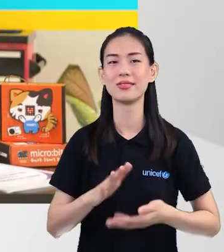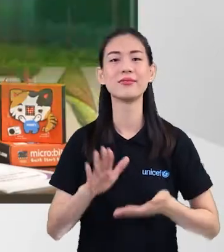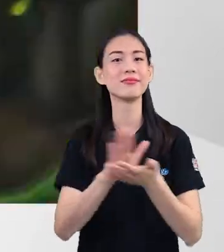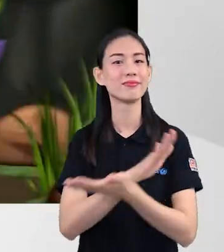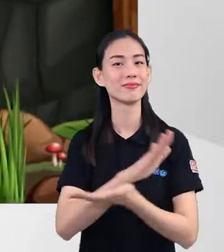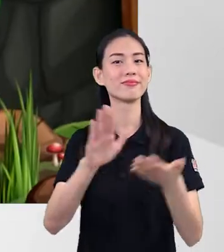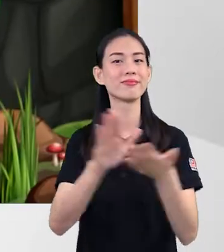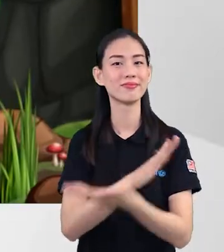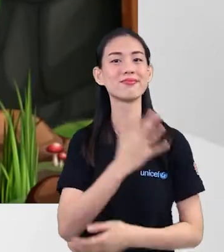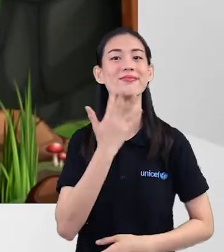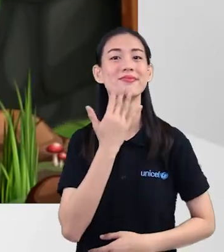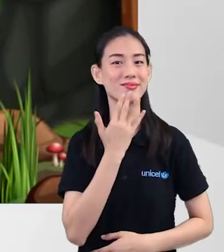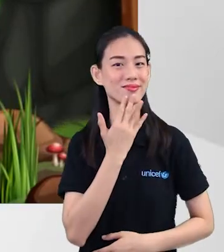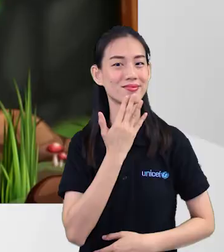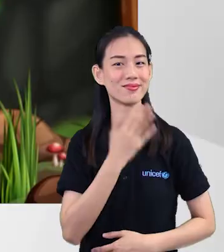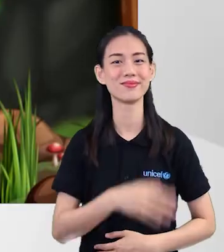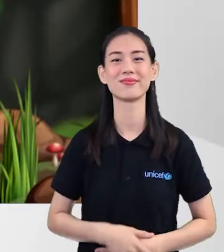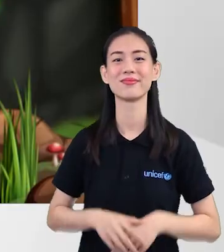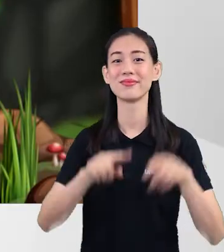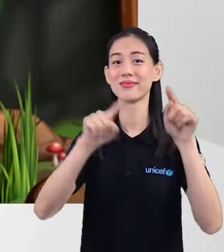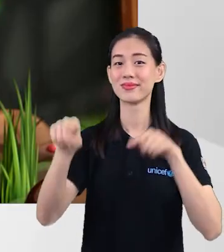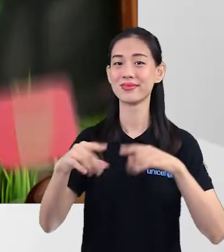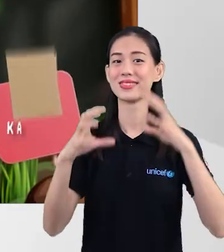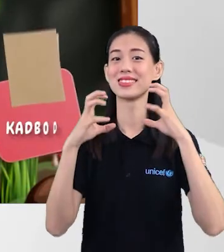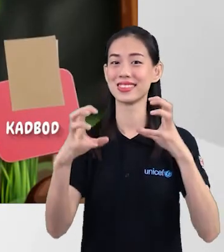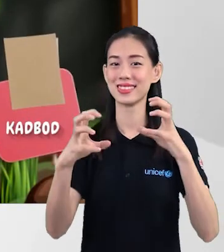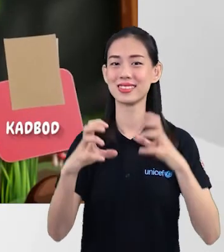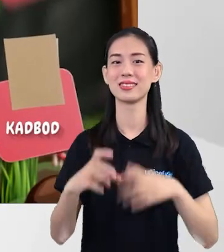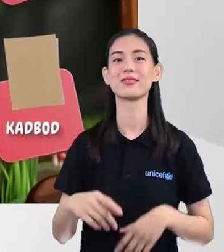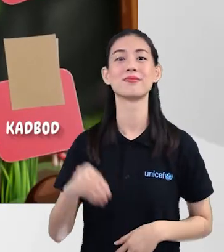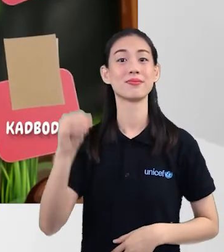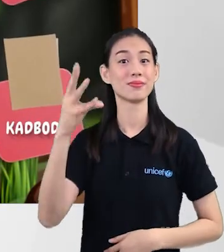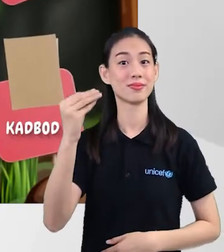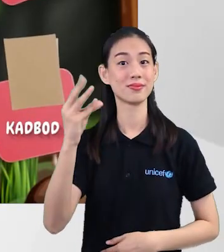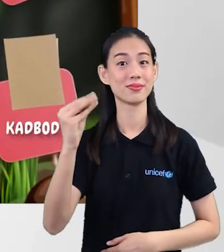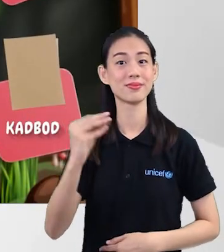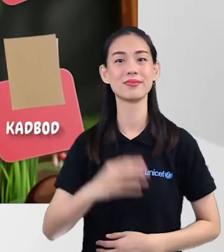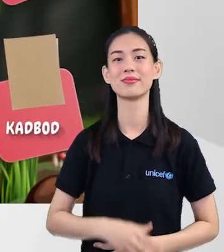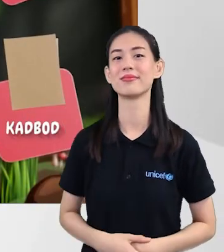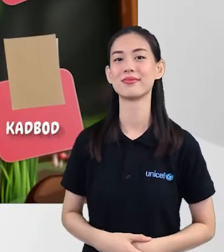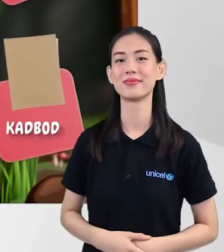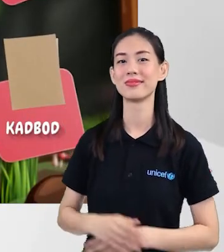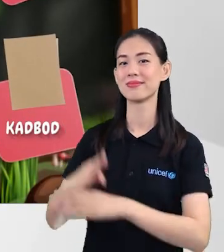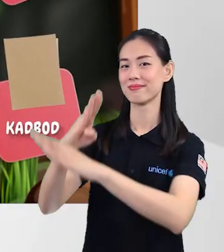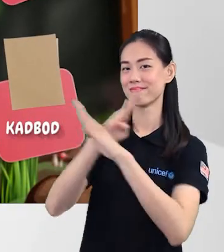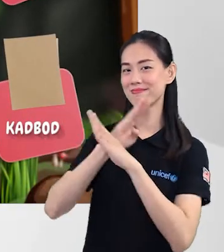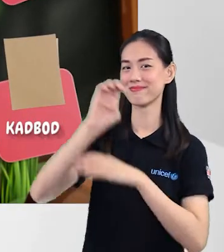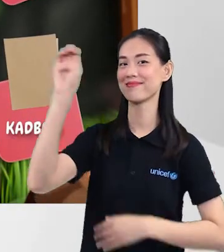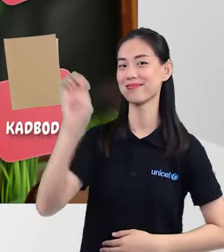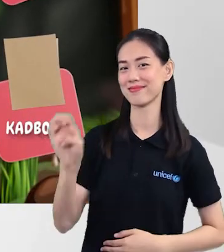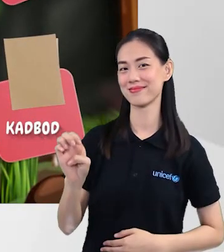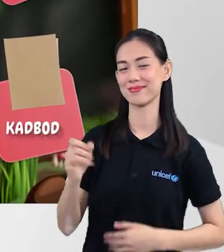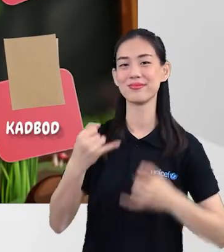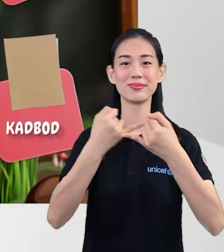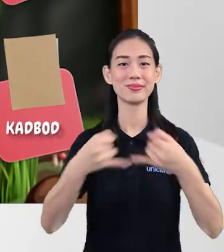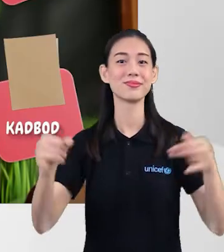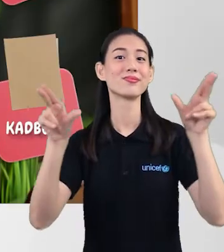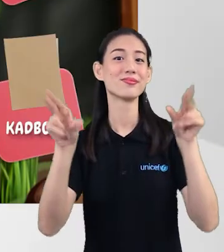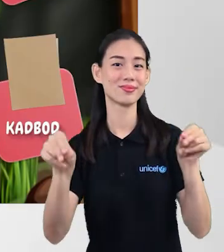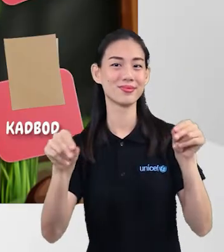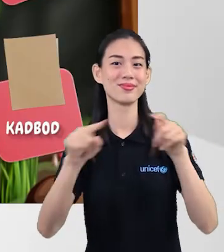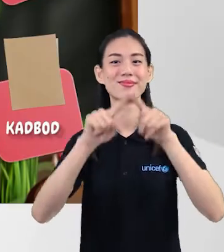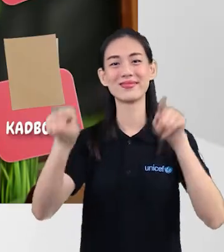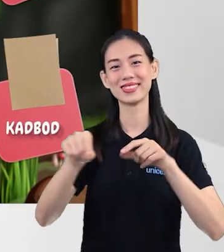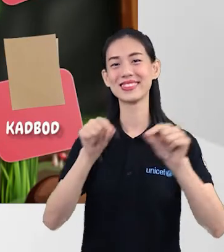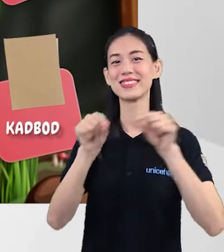sediakan semua bahan untuk projek ini. Kertas untuk muka serigala, cardboard, dua lampu LED untuk mata serigala, dua perintang 100 ohm, lima klip buaya